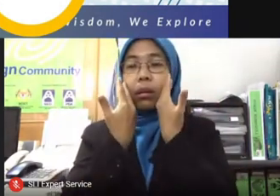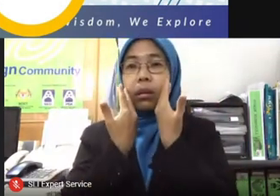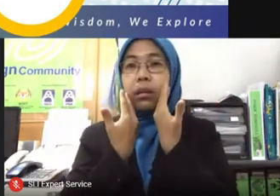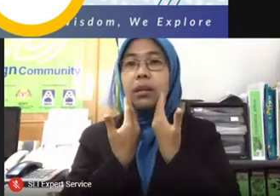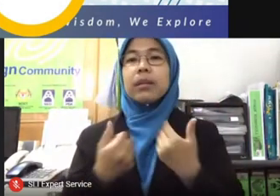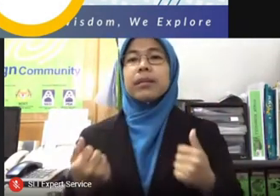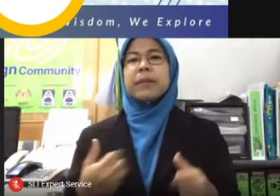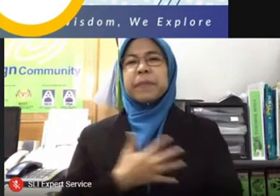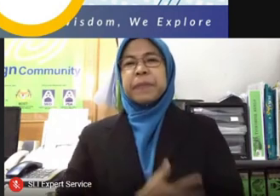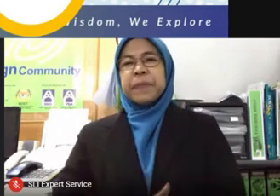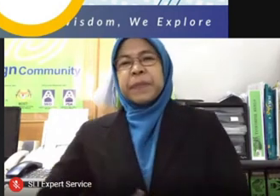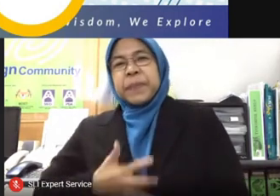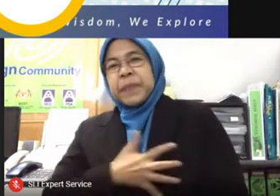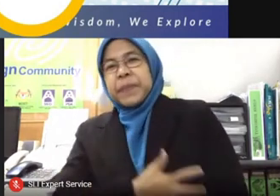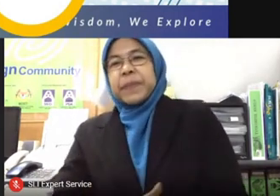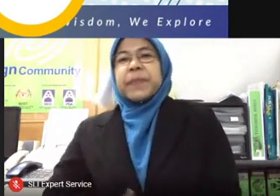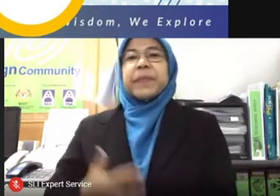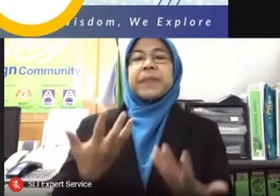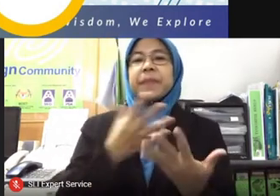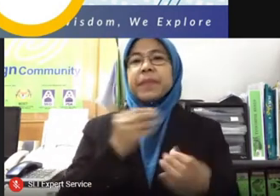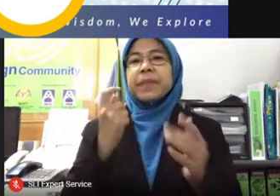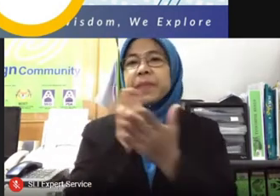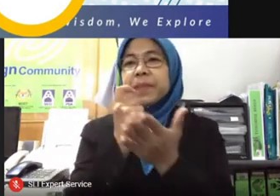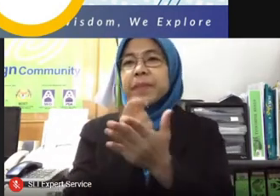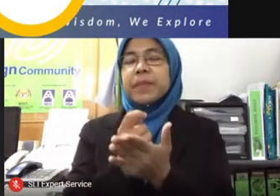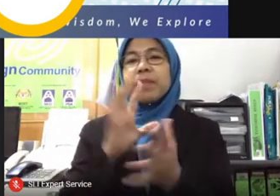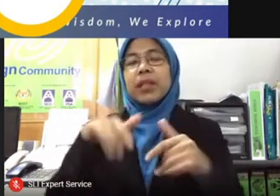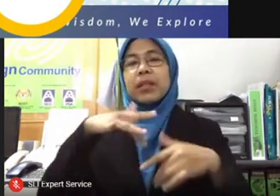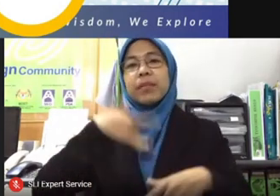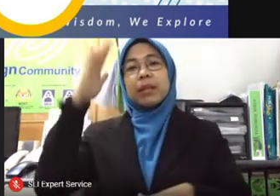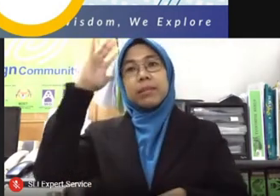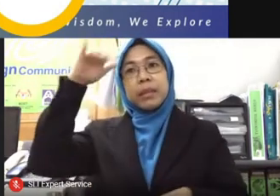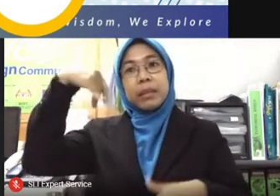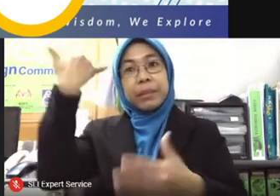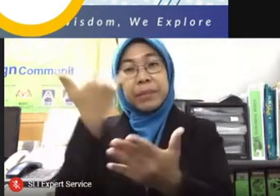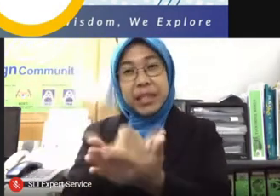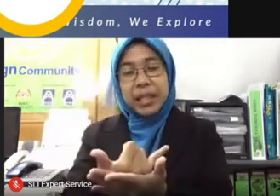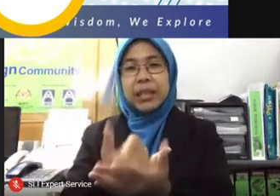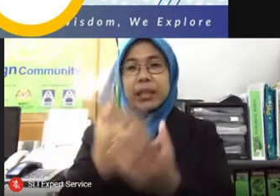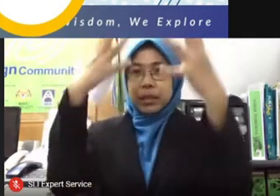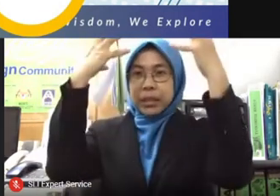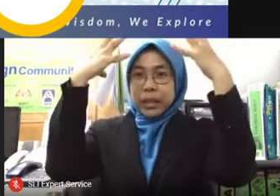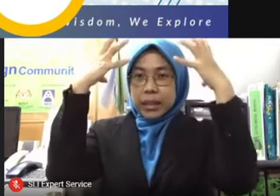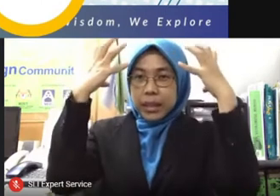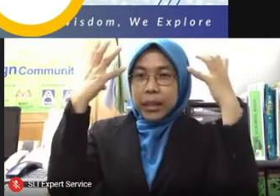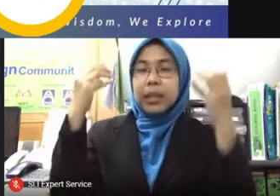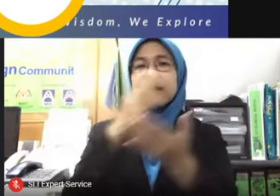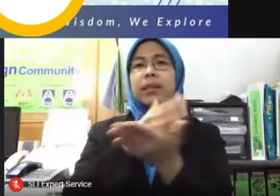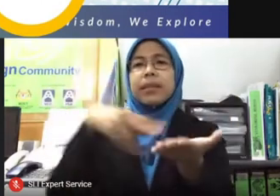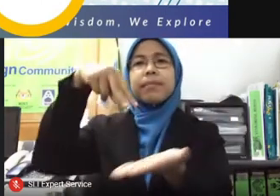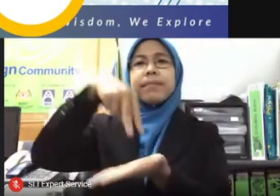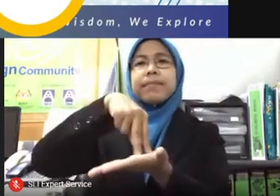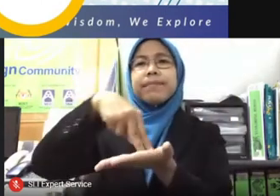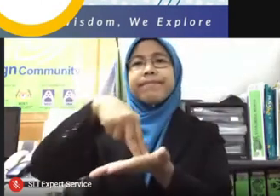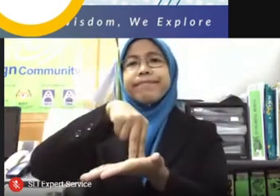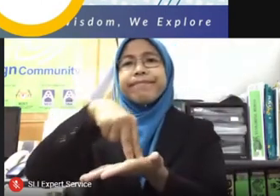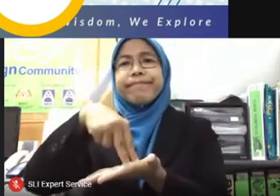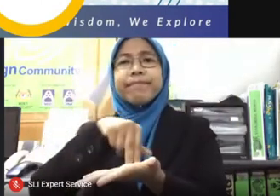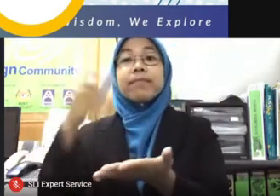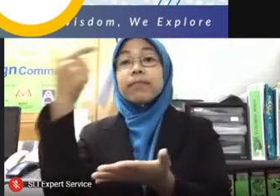Berpeluh-peluh, sakit perut, tiba-tiba rasa macam nak pengsan, sakit kepala . Kadang-kadang ada juga orang yang berdiri pun tak betul . Sebab